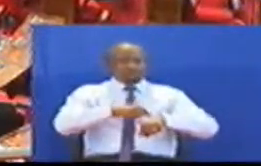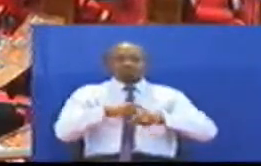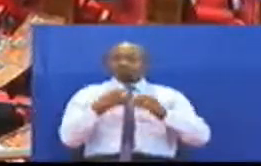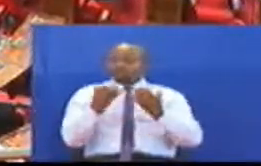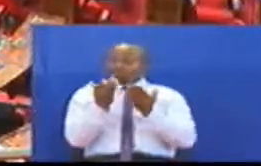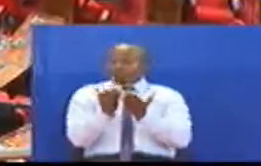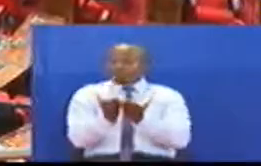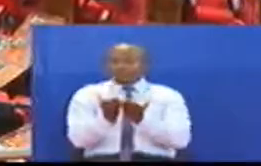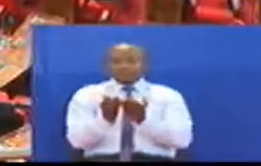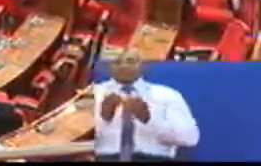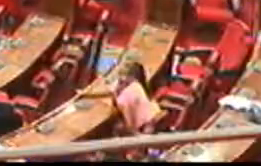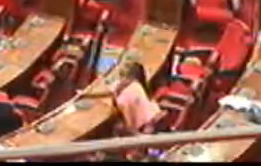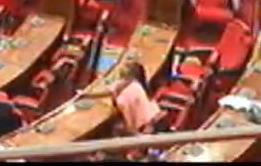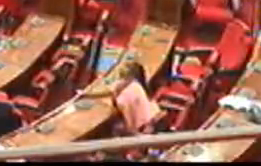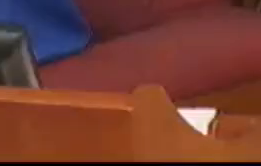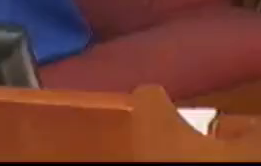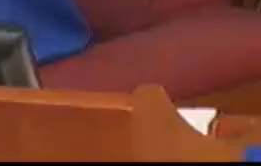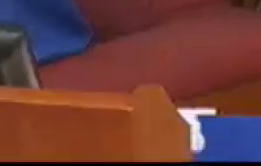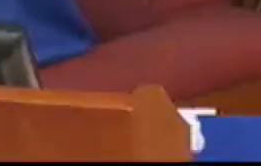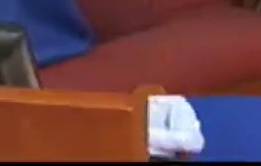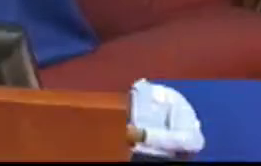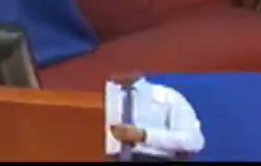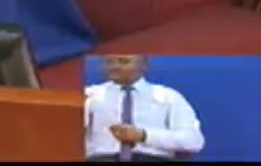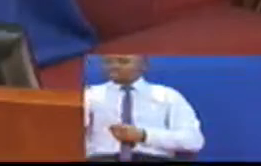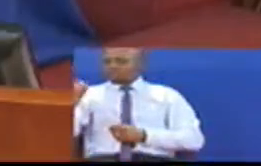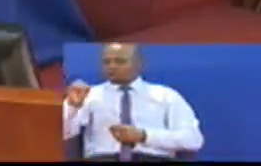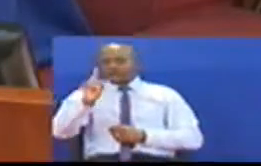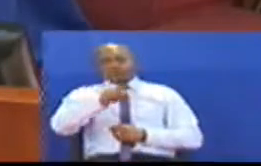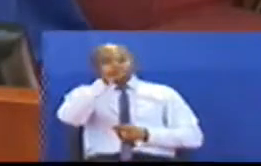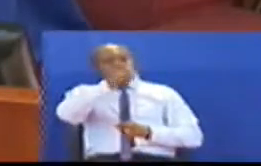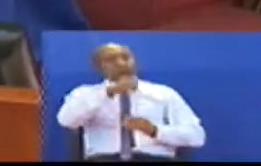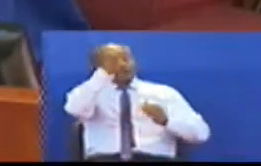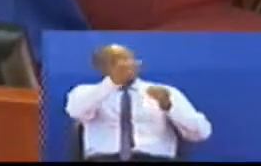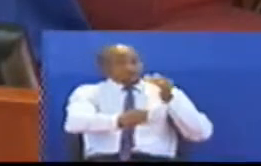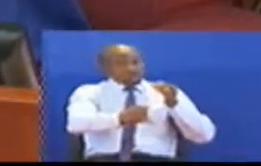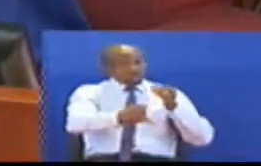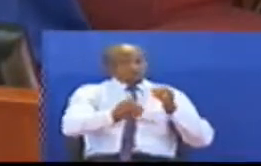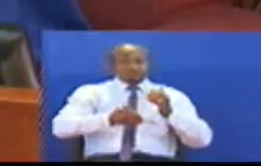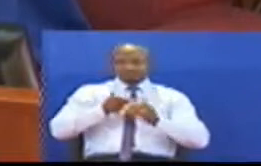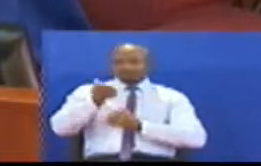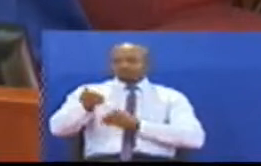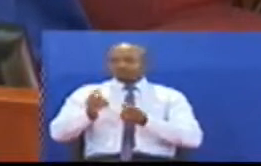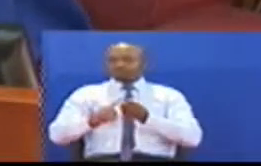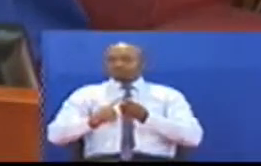nitamuomba Mheshimiwa Vedasto Manyinyi awe mchangaji wa mwisho. Baada ya hapo tutaongeza kwa robo saa ili